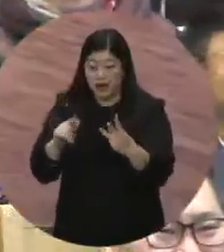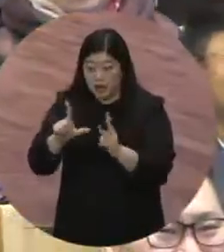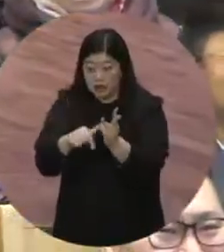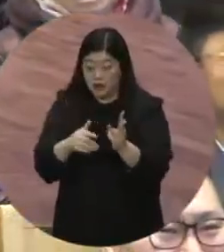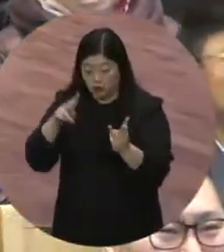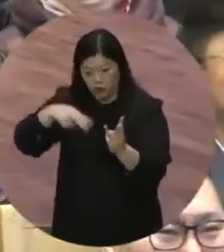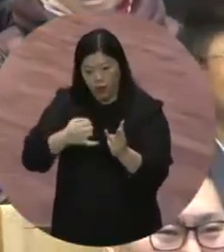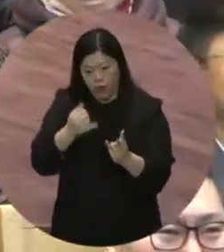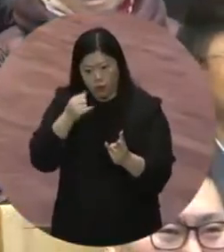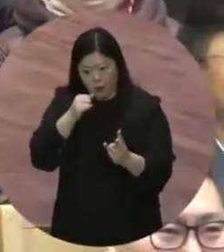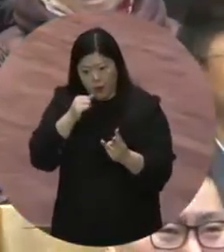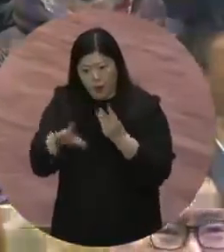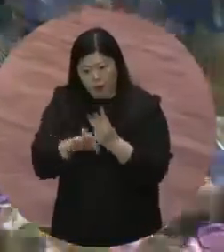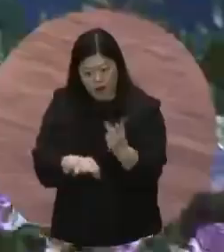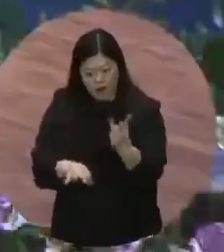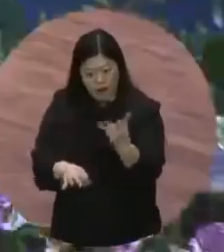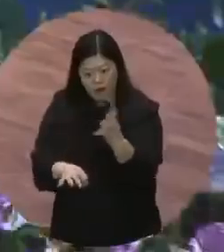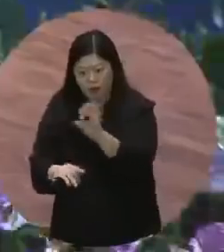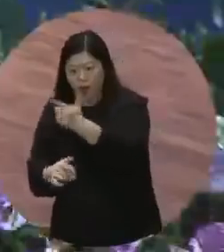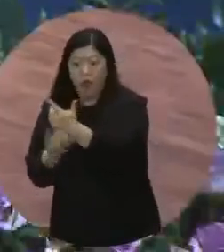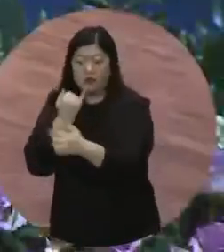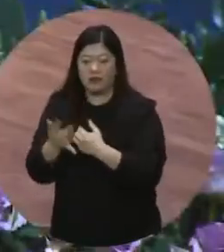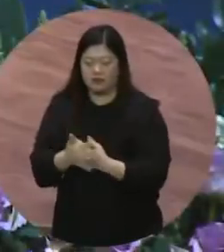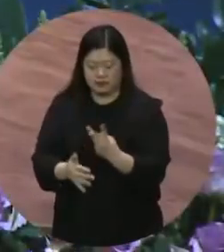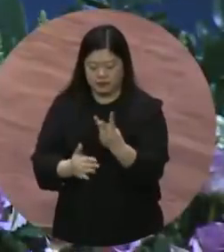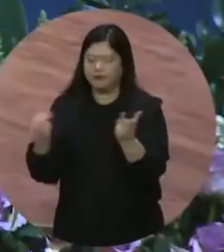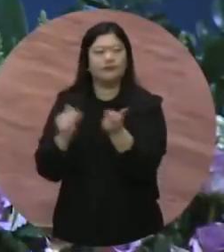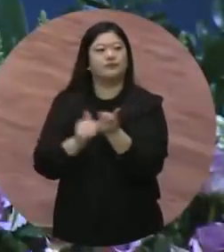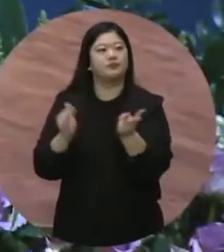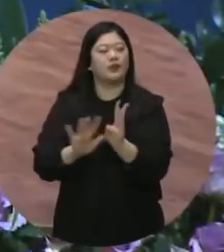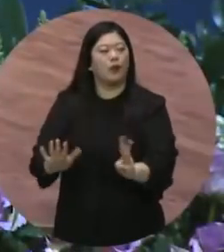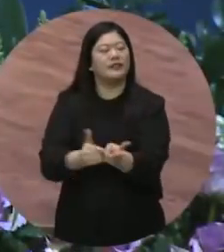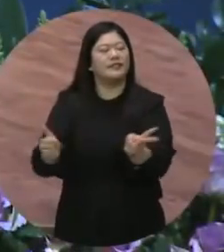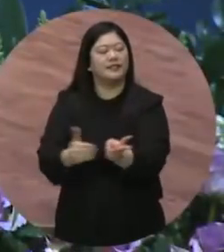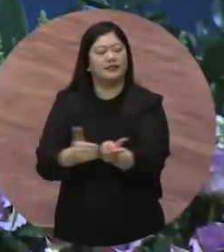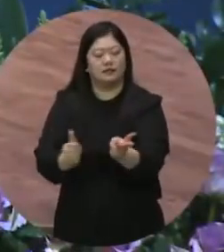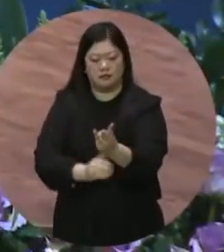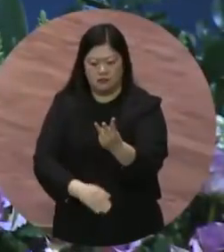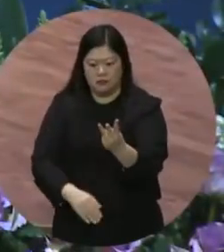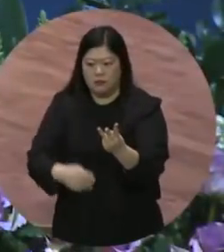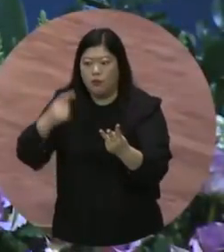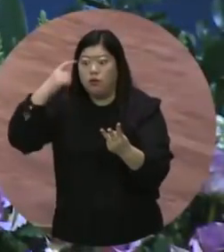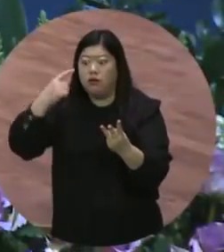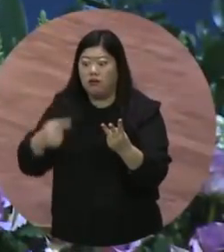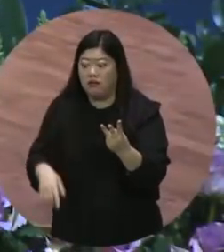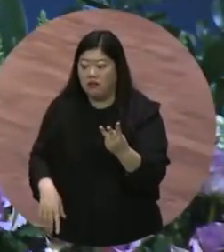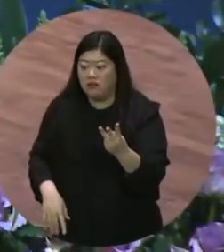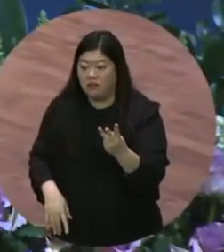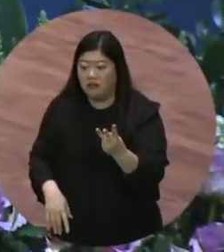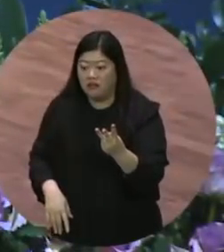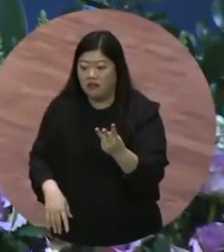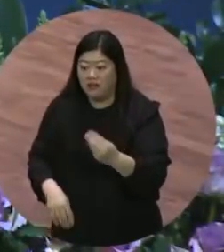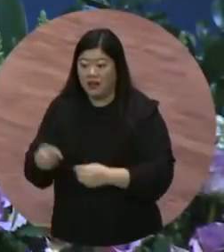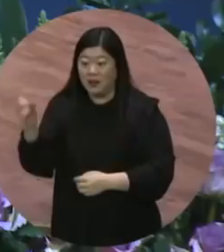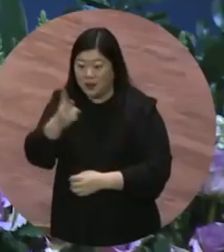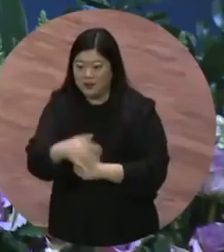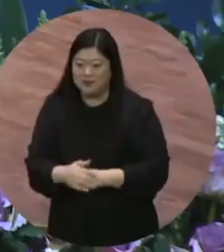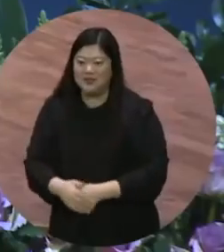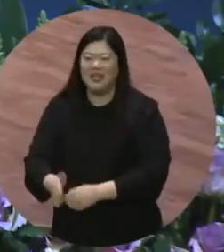그게 괴로운 거야. 나도 의식적으로 성도들은 메시지가 긴다. 그럼 지루할까